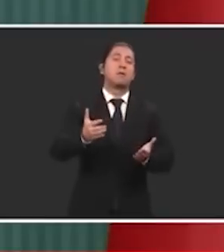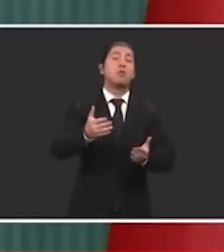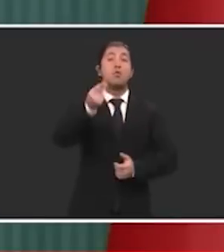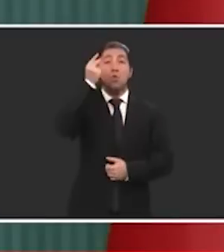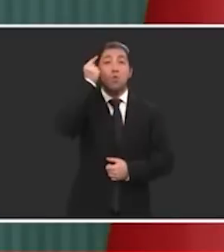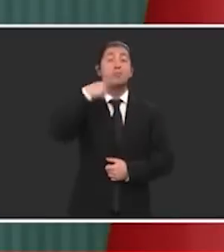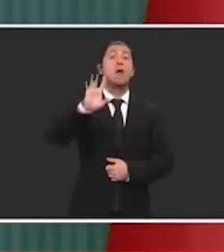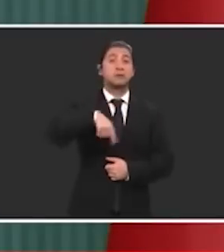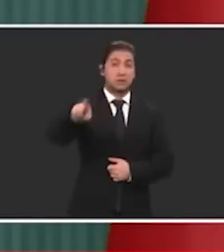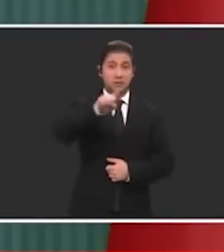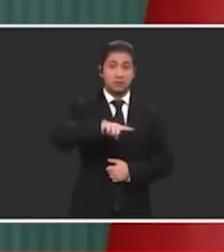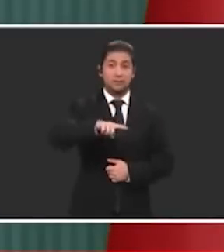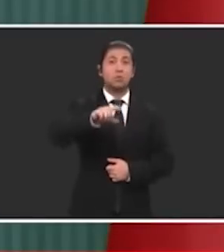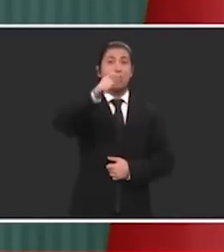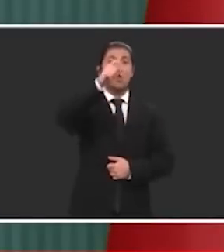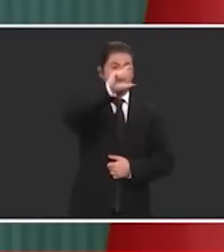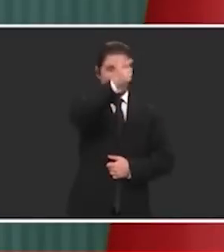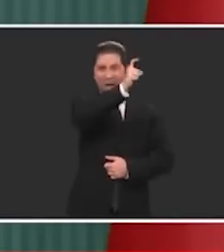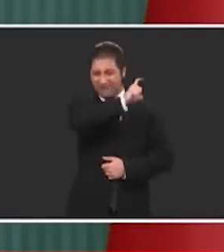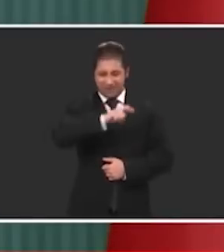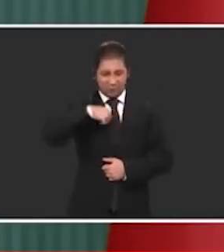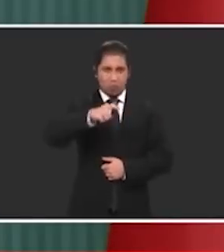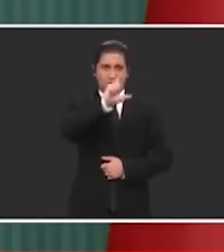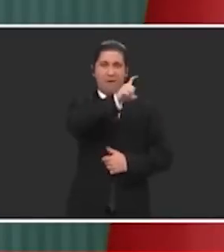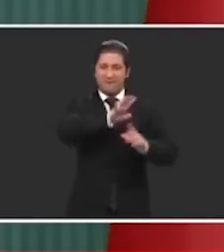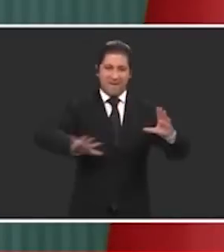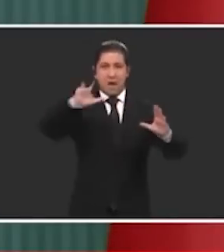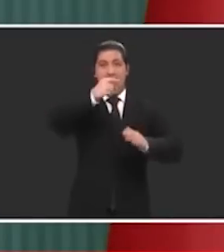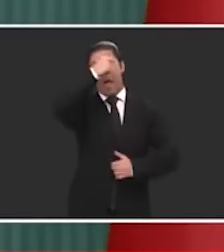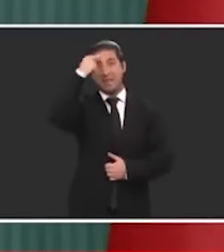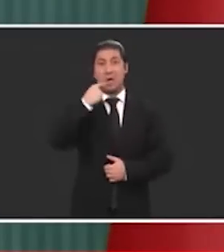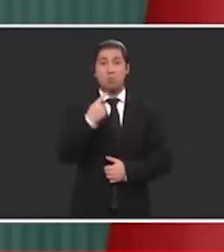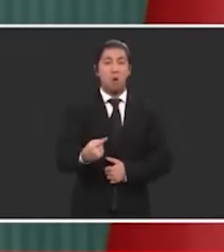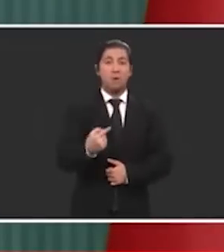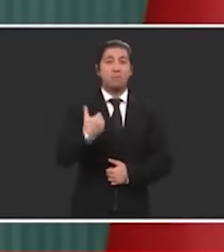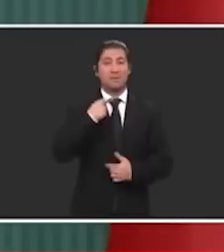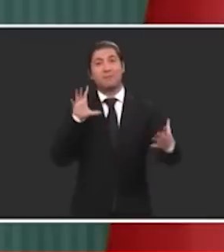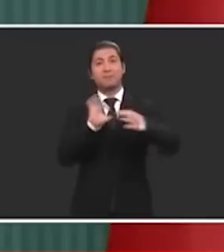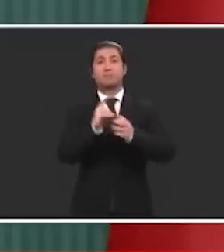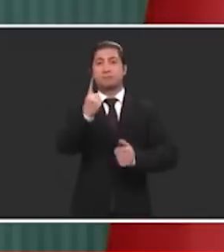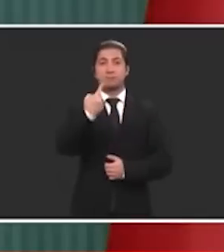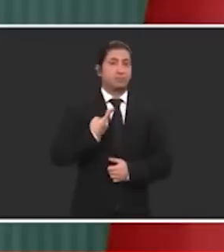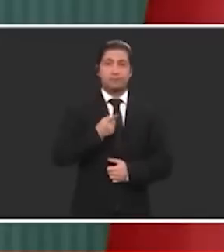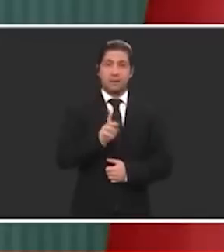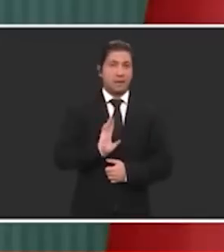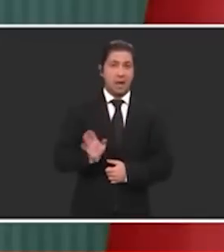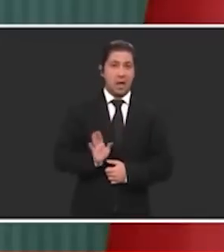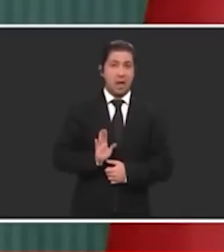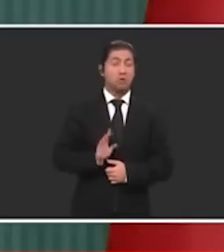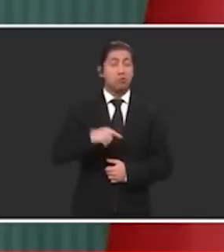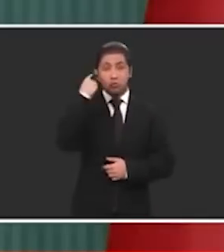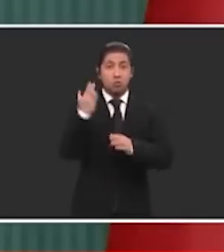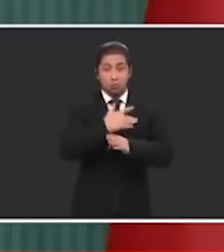Unutmayın, coğrafya kaderdir sözü sadece bizi bağlamıyor. Çünkü